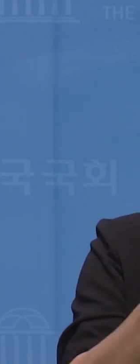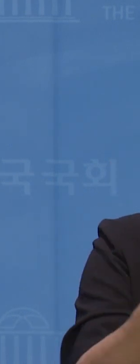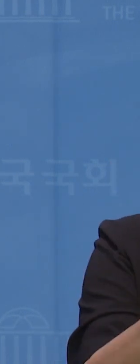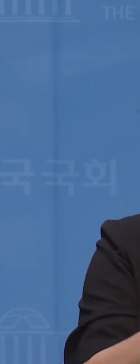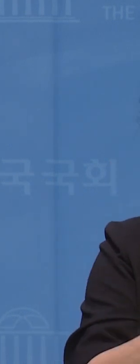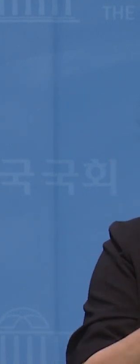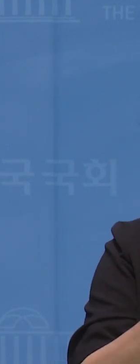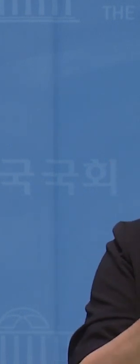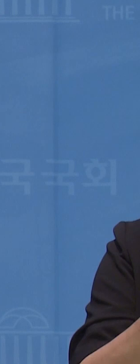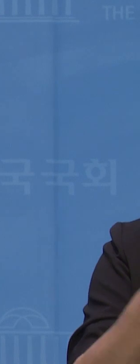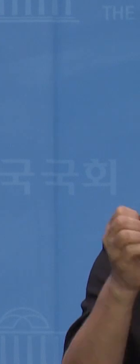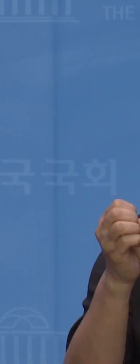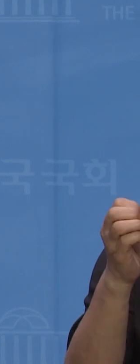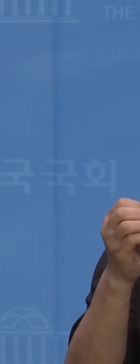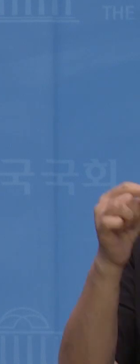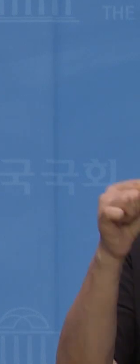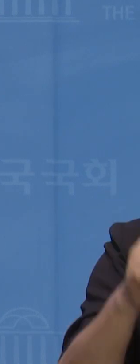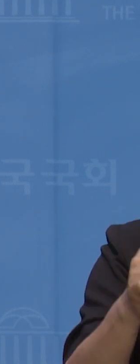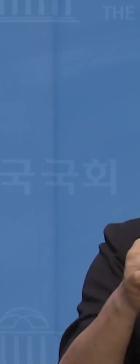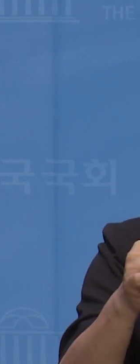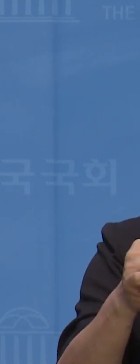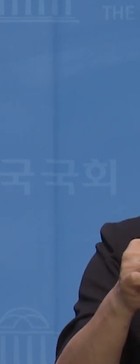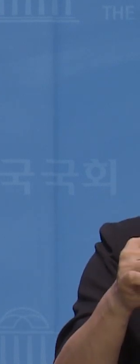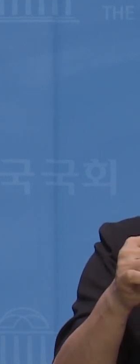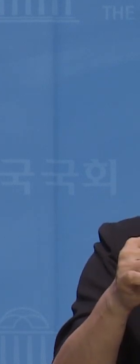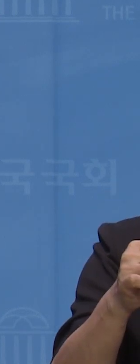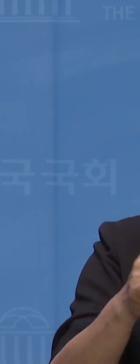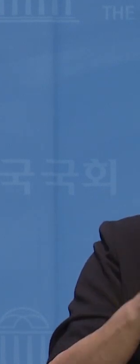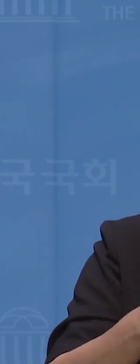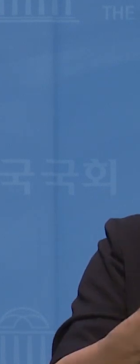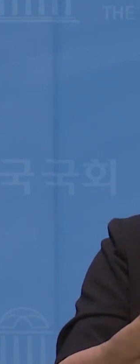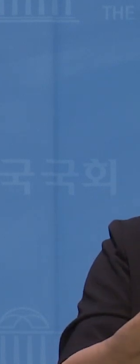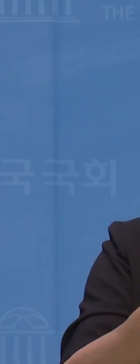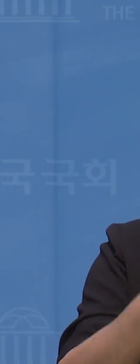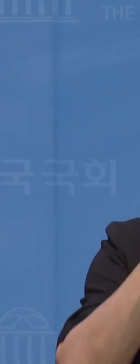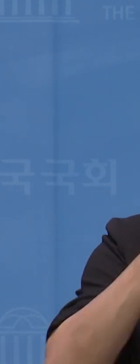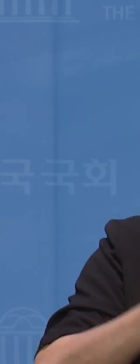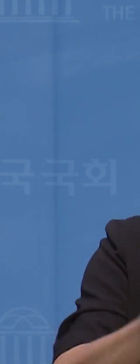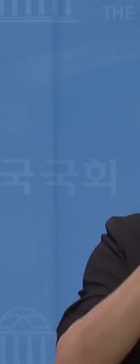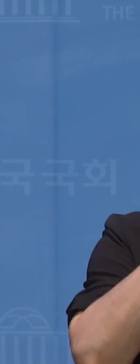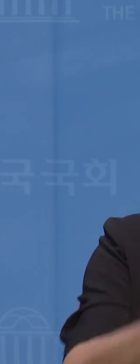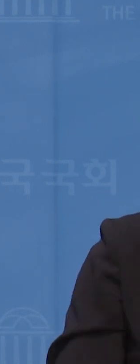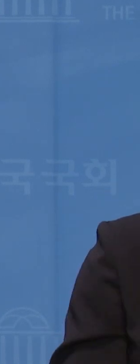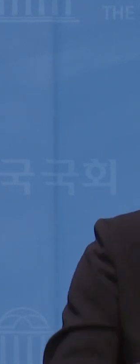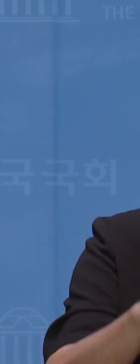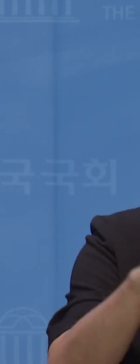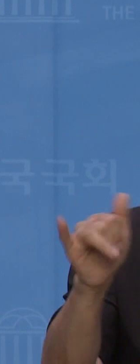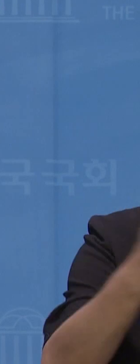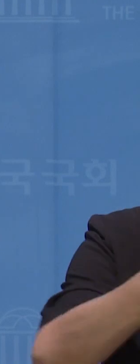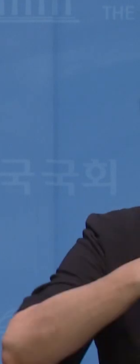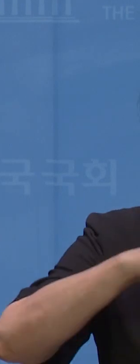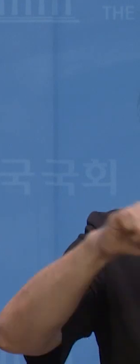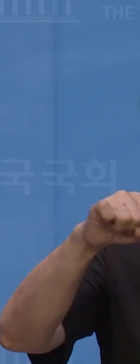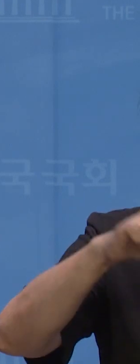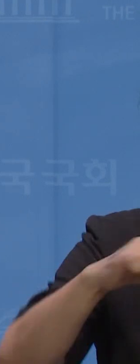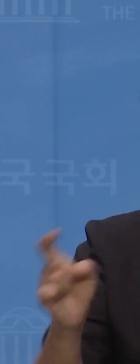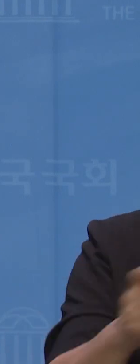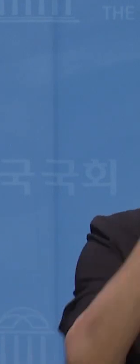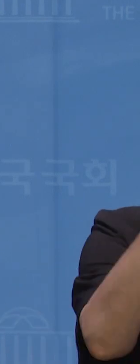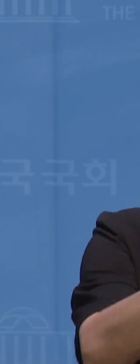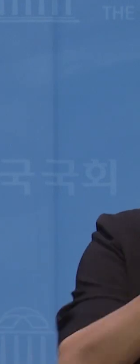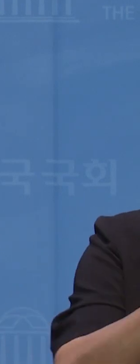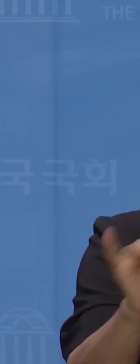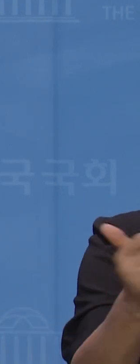야당이 제안한 대화와 타협의 장을 외면해서는 안 됩니다 국민은 정치가 정쟁을